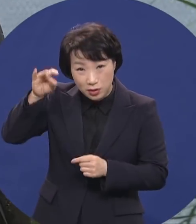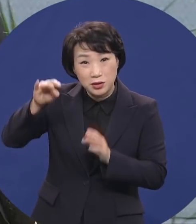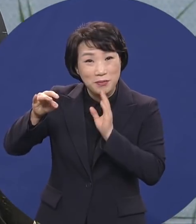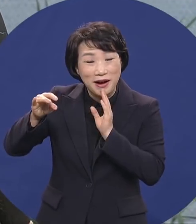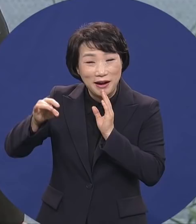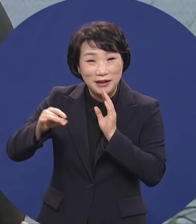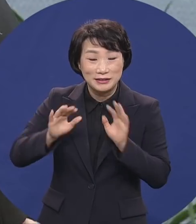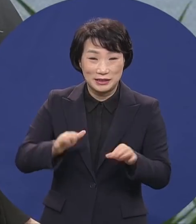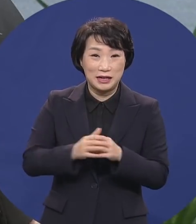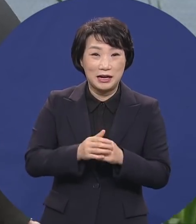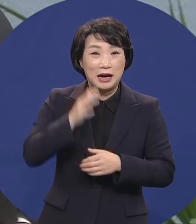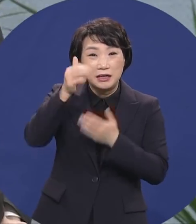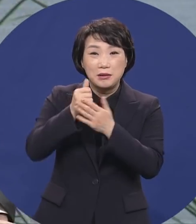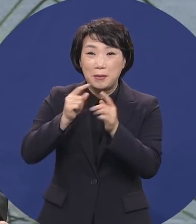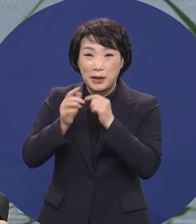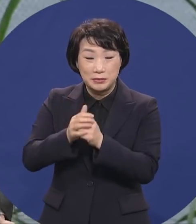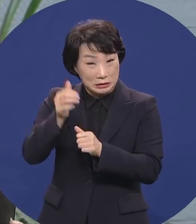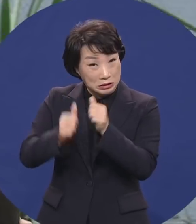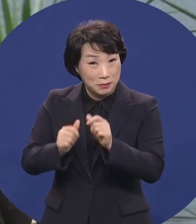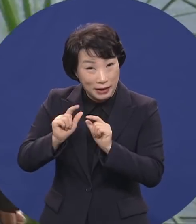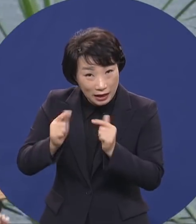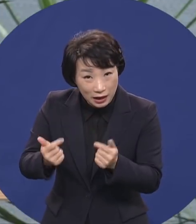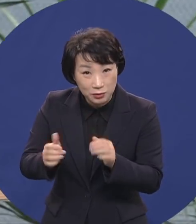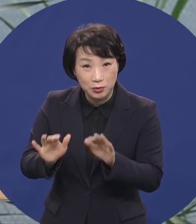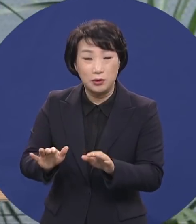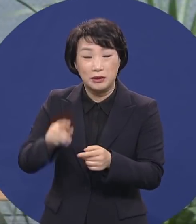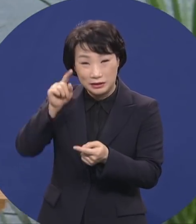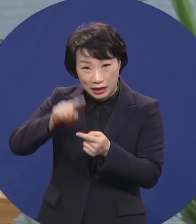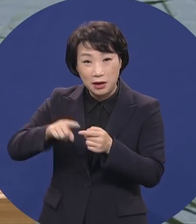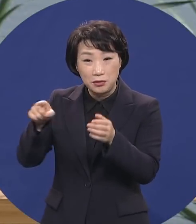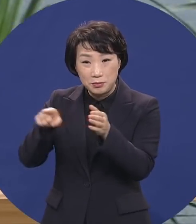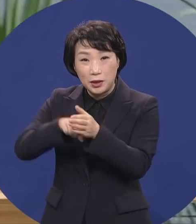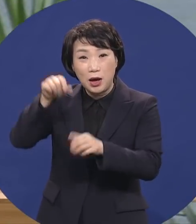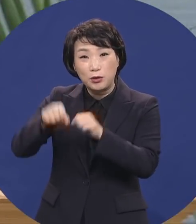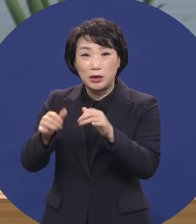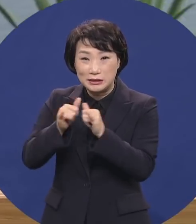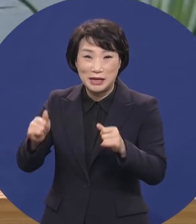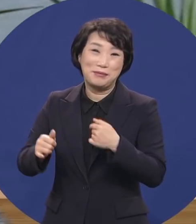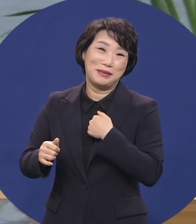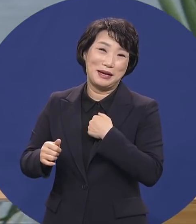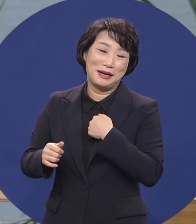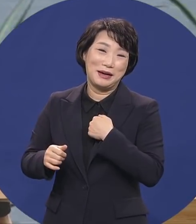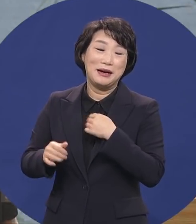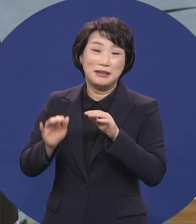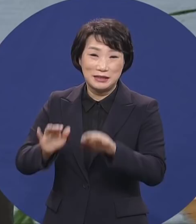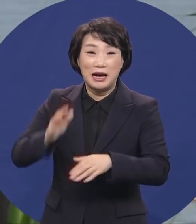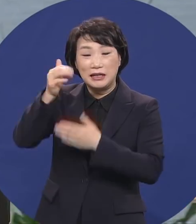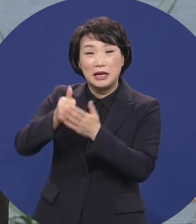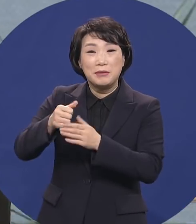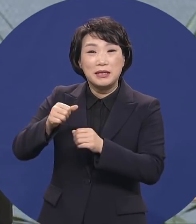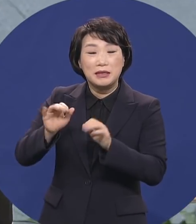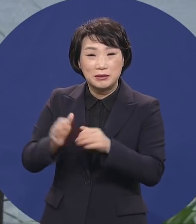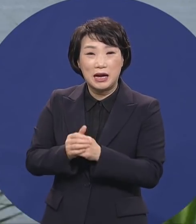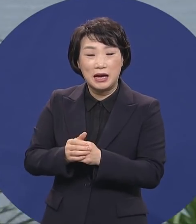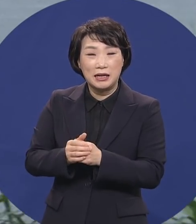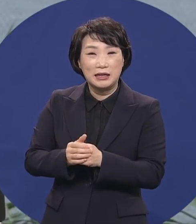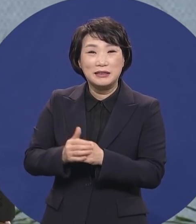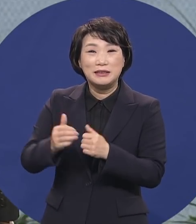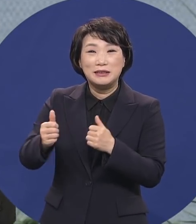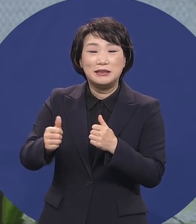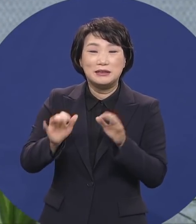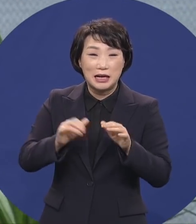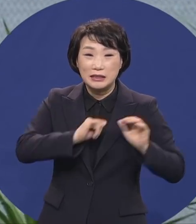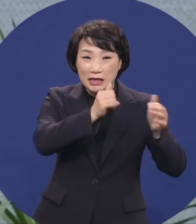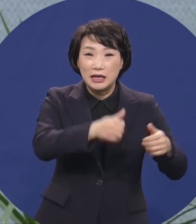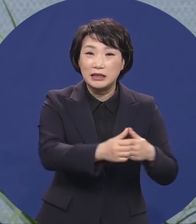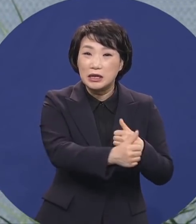없는 사람은 하나님 말씀을 시험하지 않고 그대로 믿고 행동하는 사람이요, 하나님이 해볼 수 없는 참 세상에